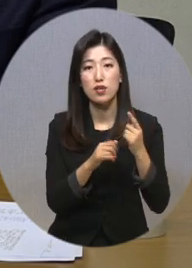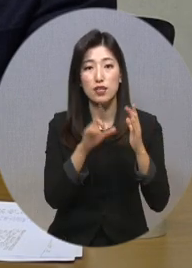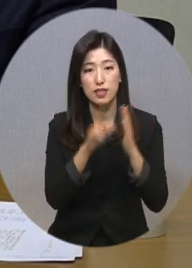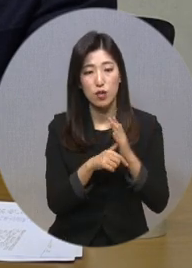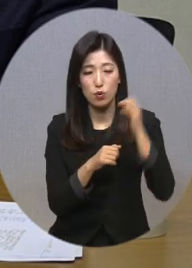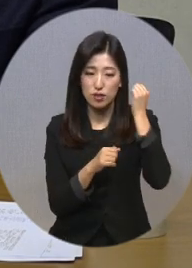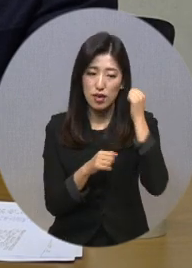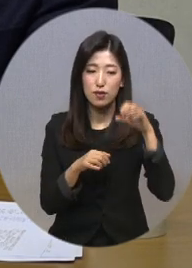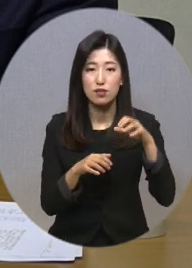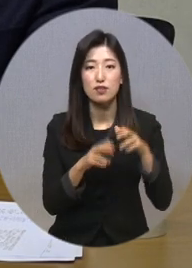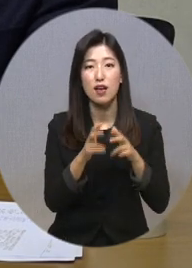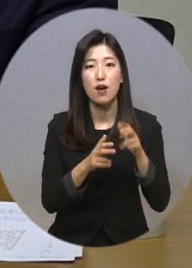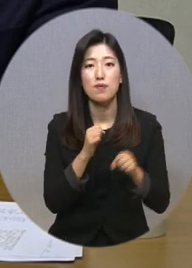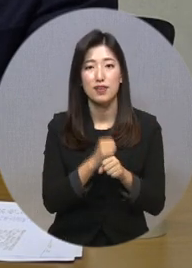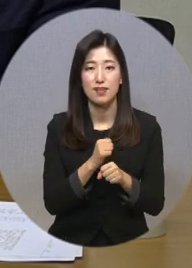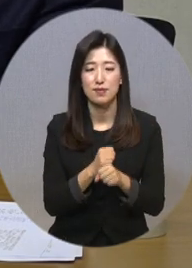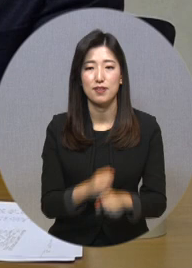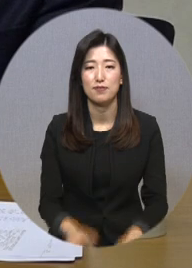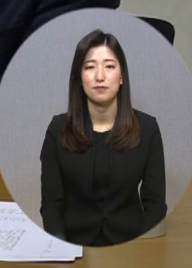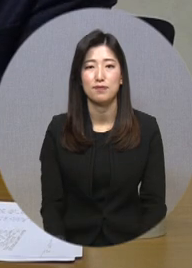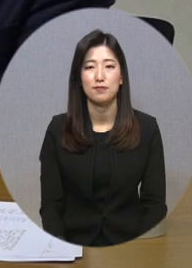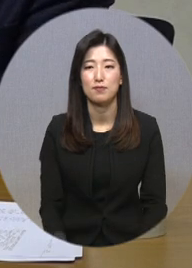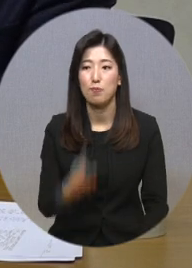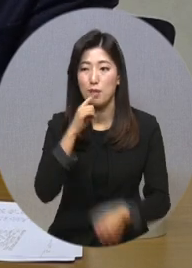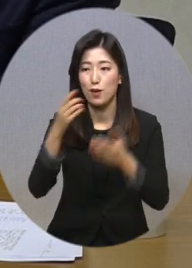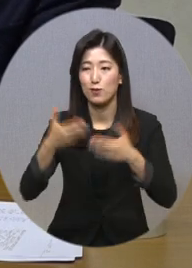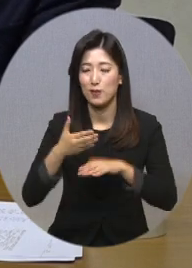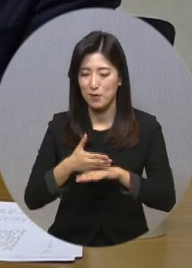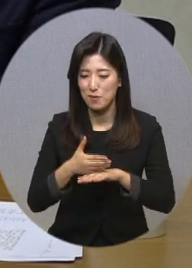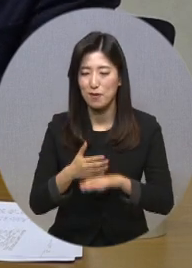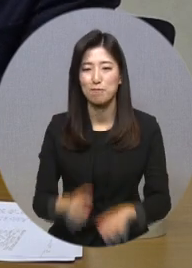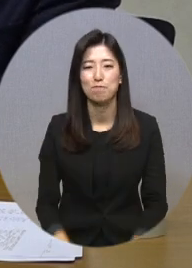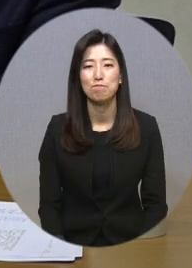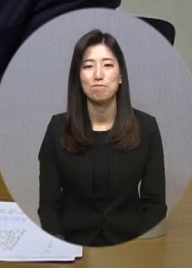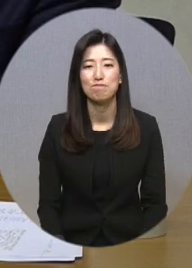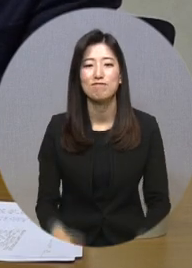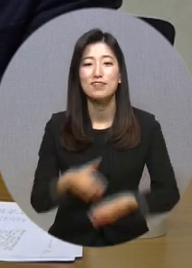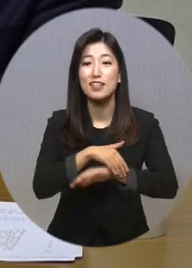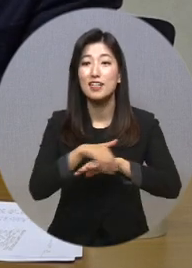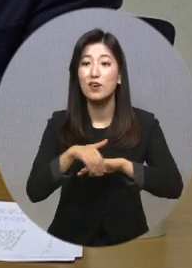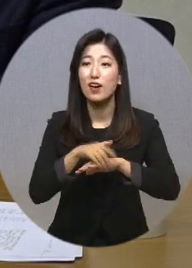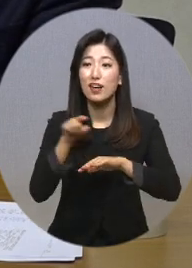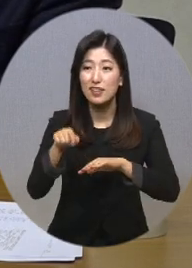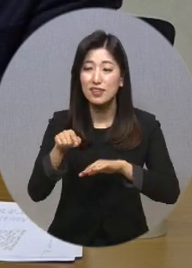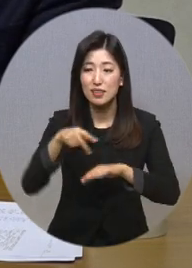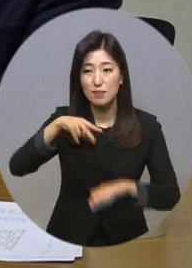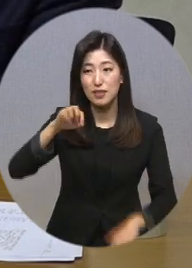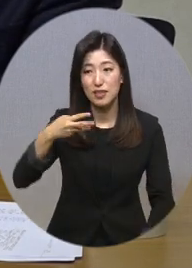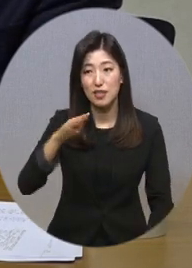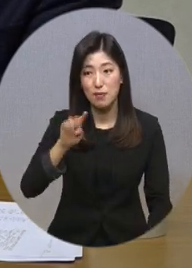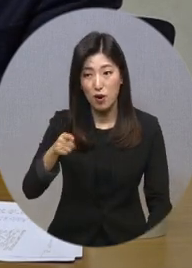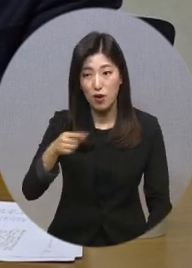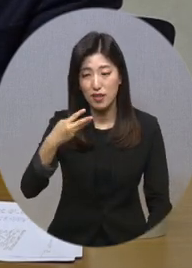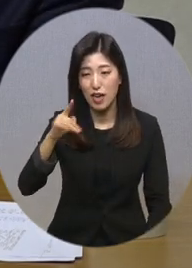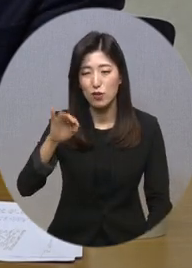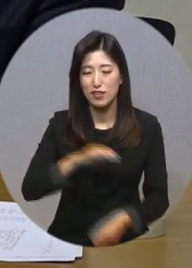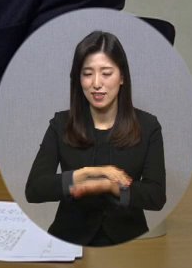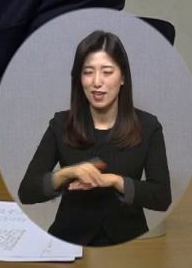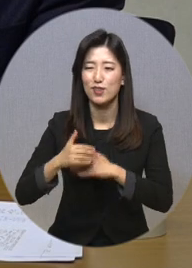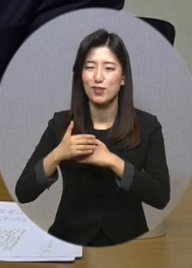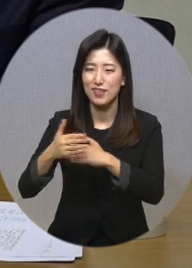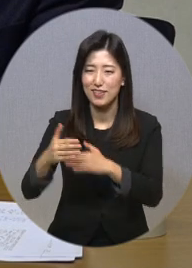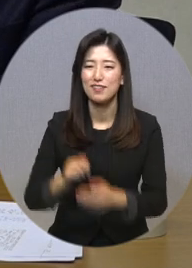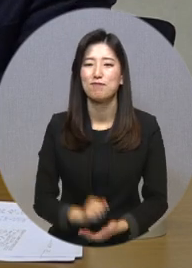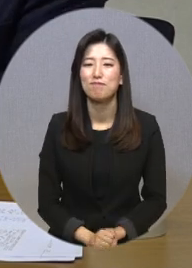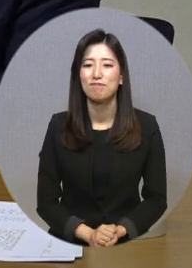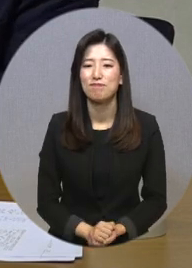있습니다. 말씀 잘 들었습니다. 계획하고 계시는 실버타운도 잘 추진되길 바라고요.